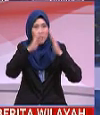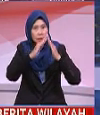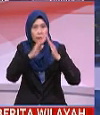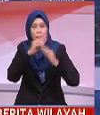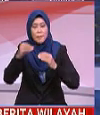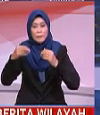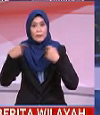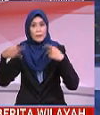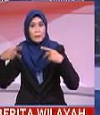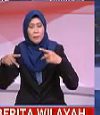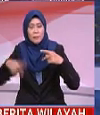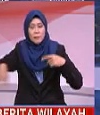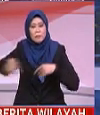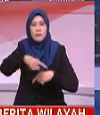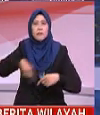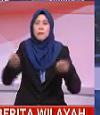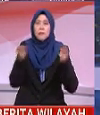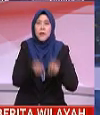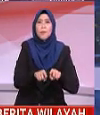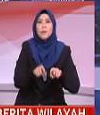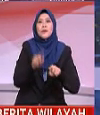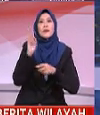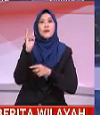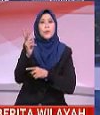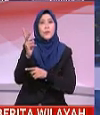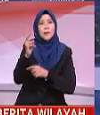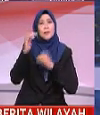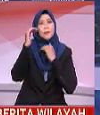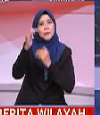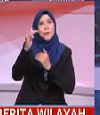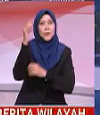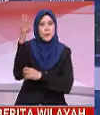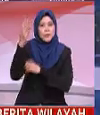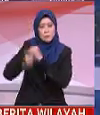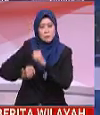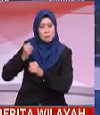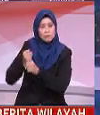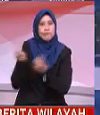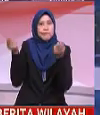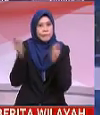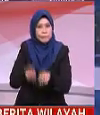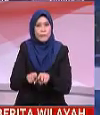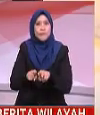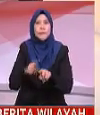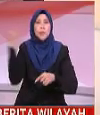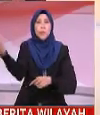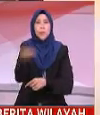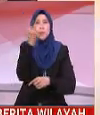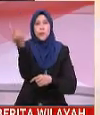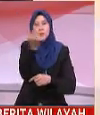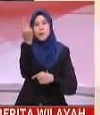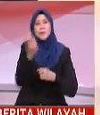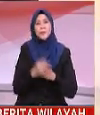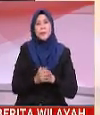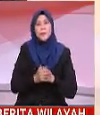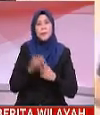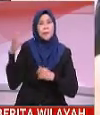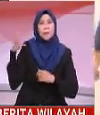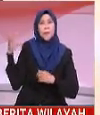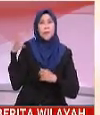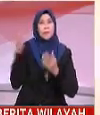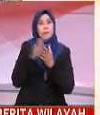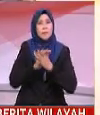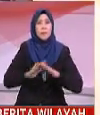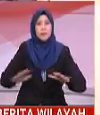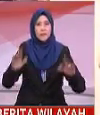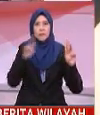premis itu merupakan kejadian kedua dalam tempoh 15 tahun. Pengerusi Jawatankuasa Kemajuan dan